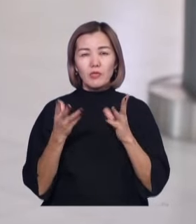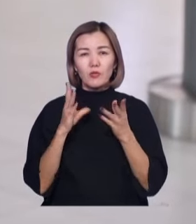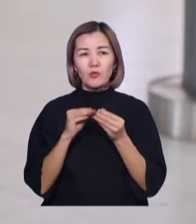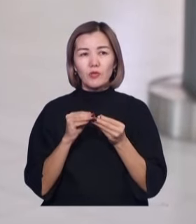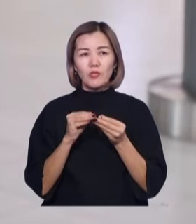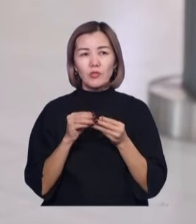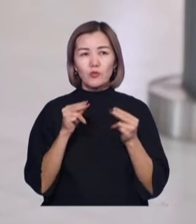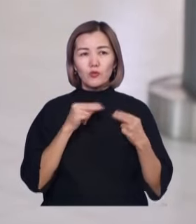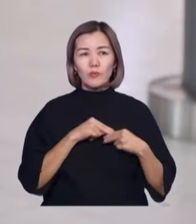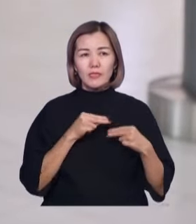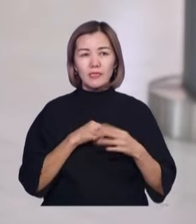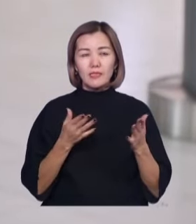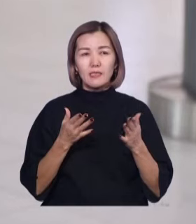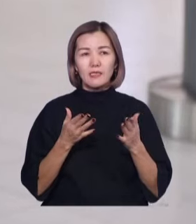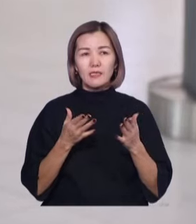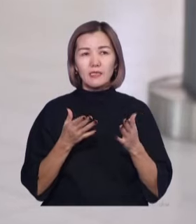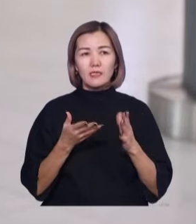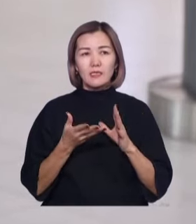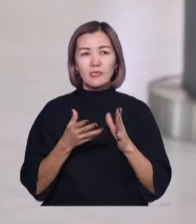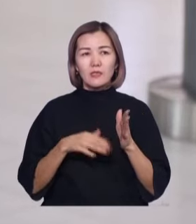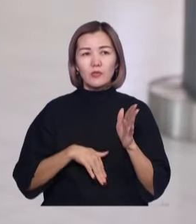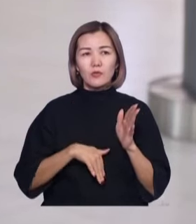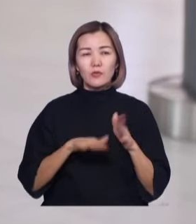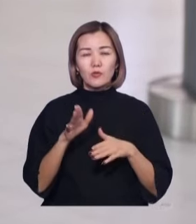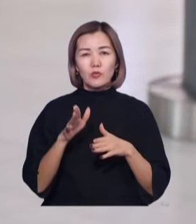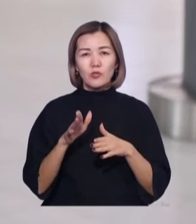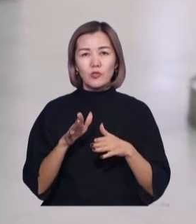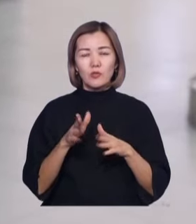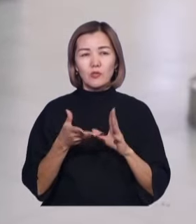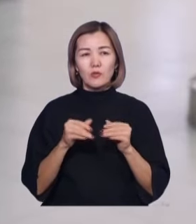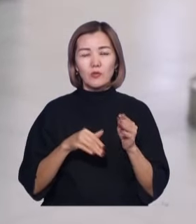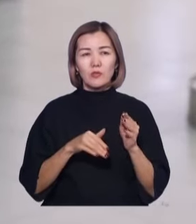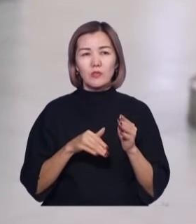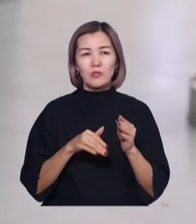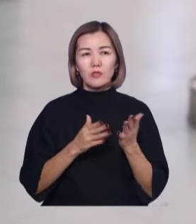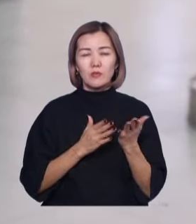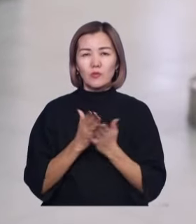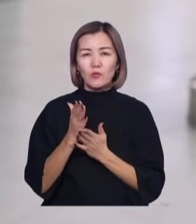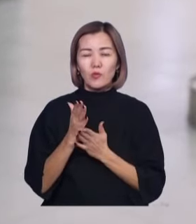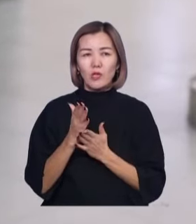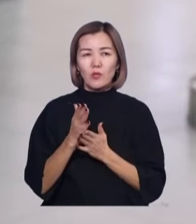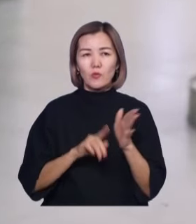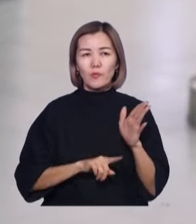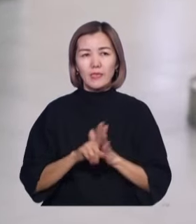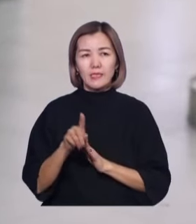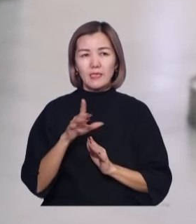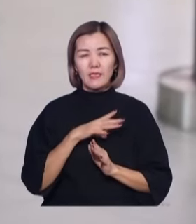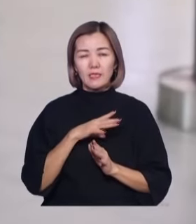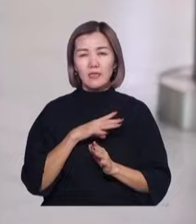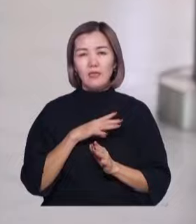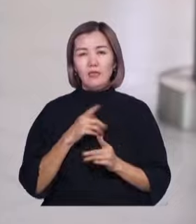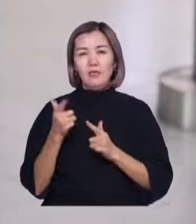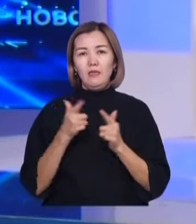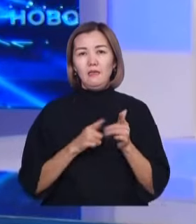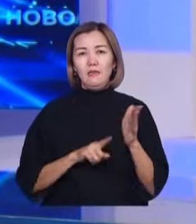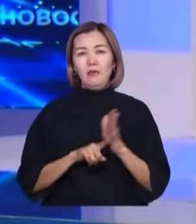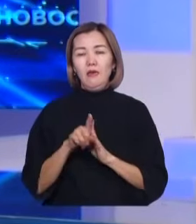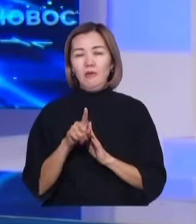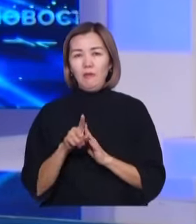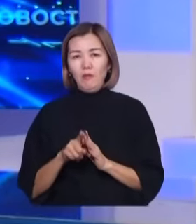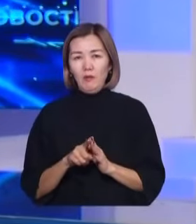жұмысын тиімділігін жағынан бағалау жұмыстарын қолға алу мәселесі. Бұл жұмыстар дайырлау сатысында.